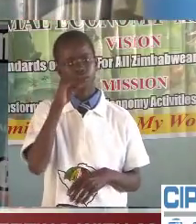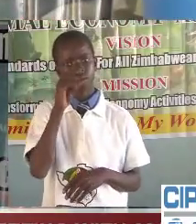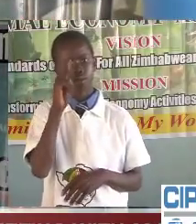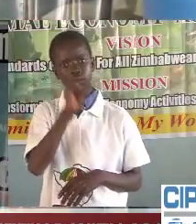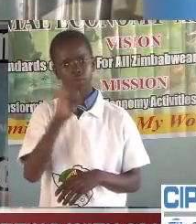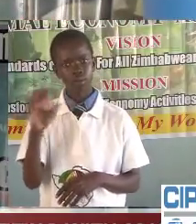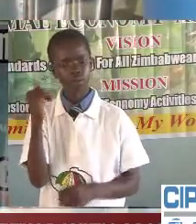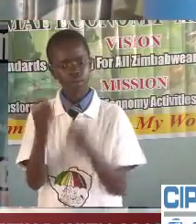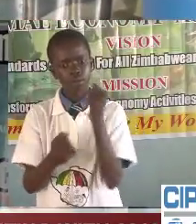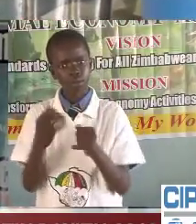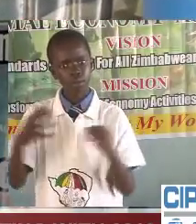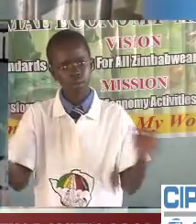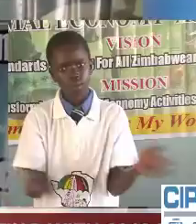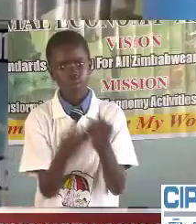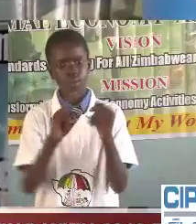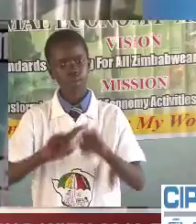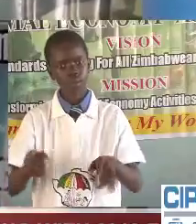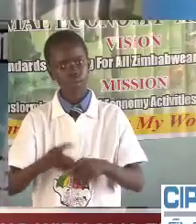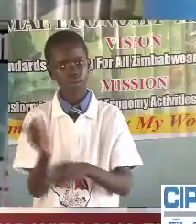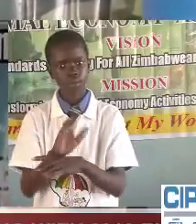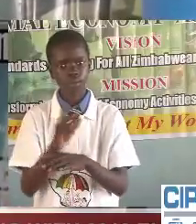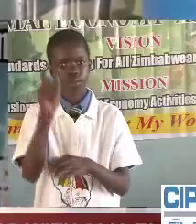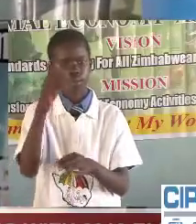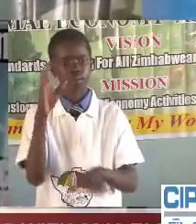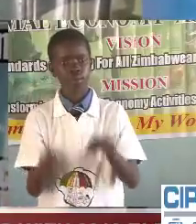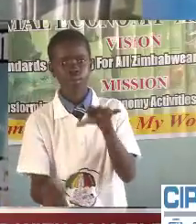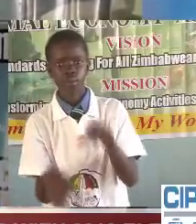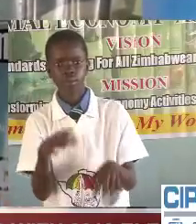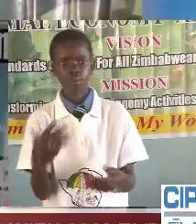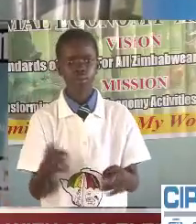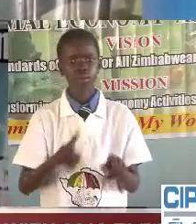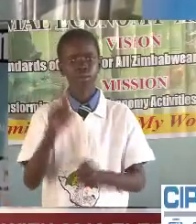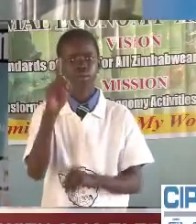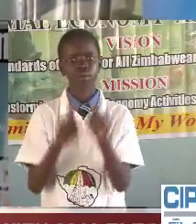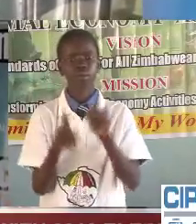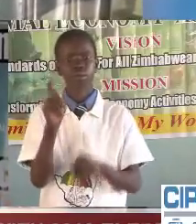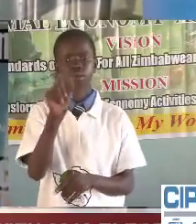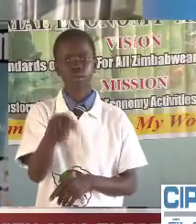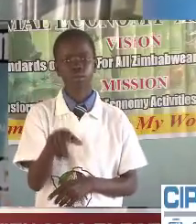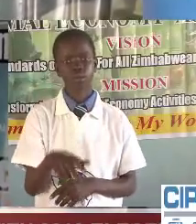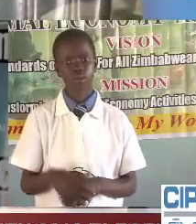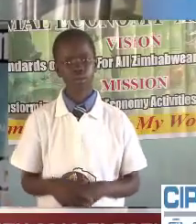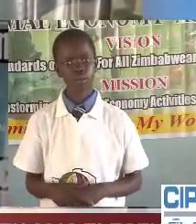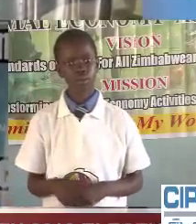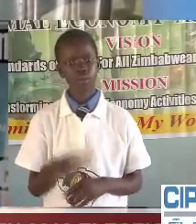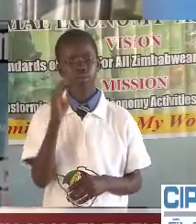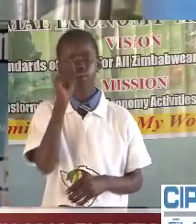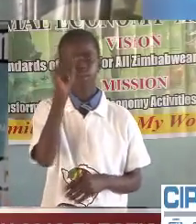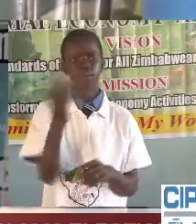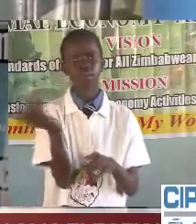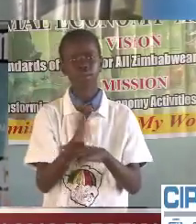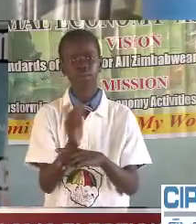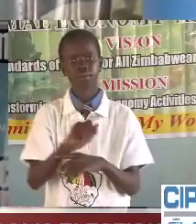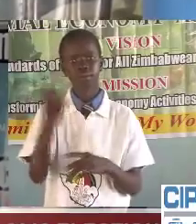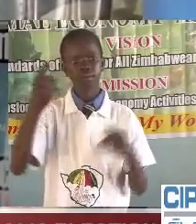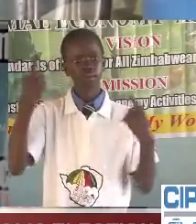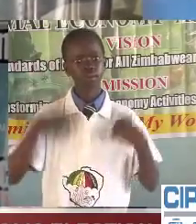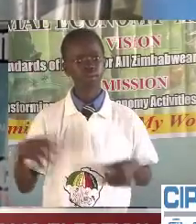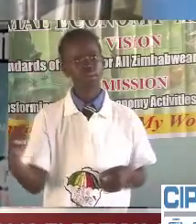achidzingirirwa, achiabuswa, kunyangwa asina urema anoabuswa, kunyangwa ane urema anoabuswa nenyaya dzokutengesa kuti awane